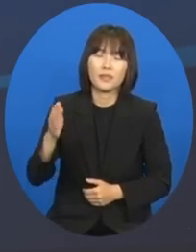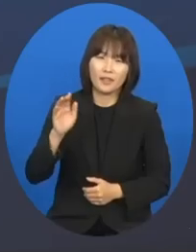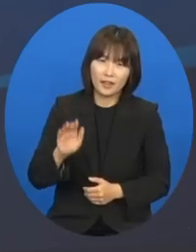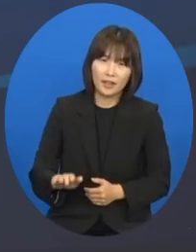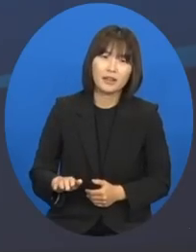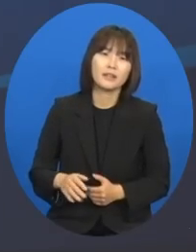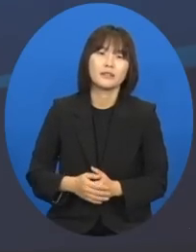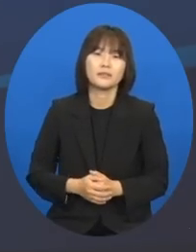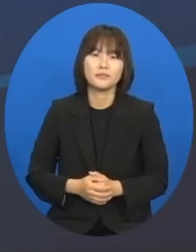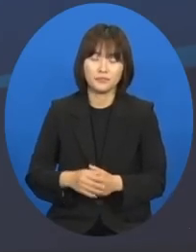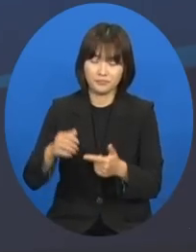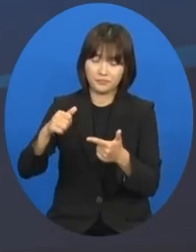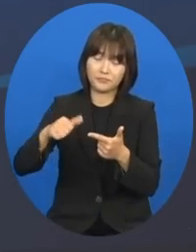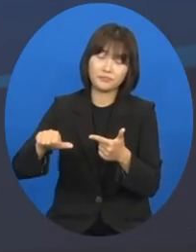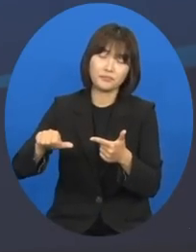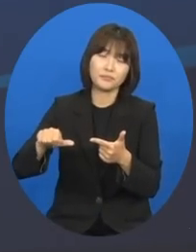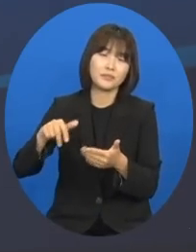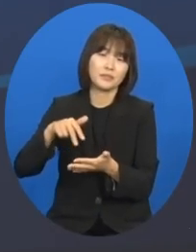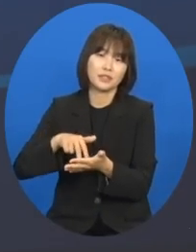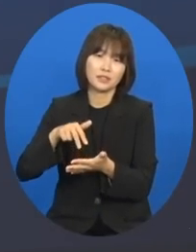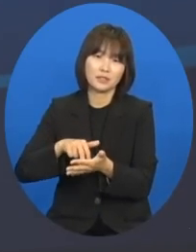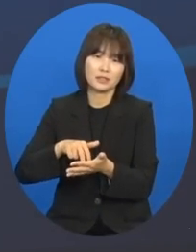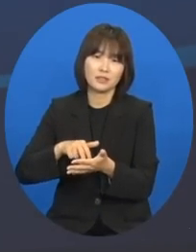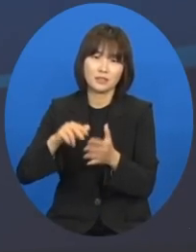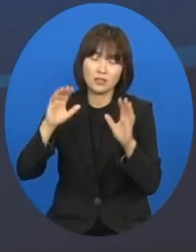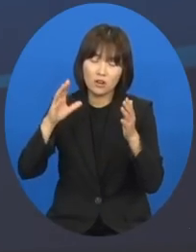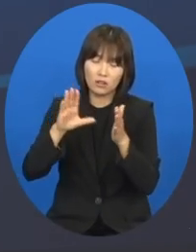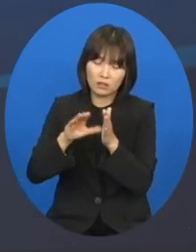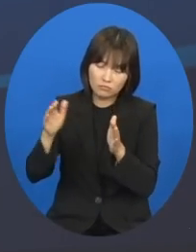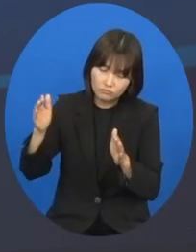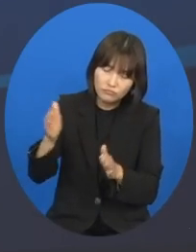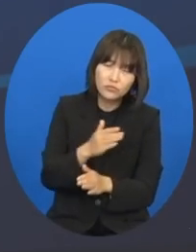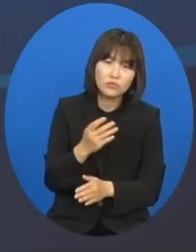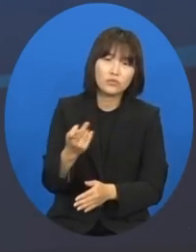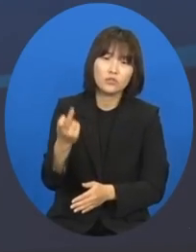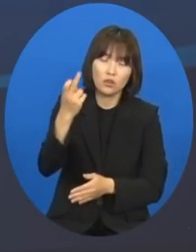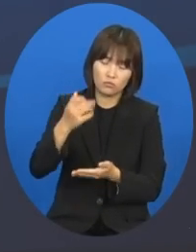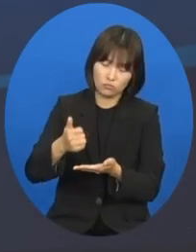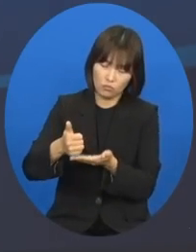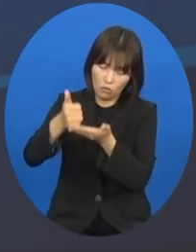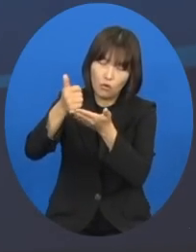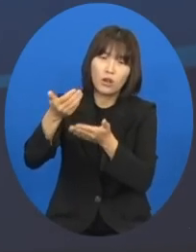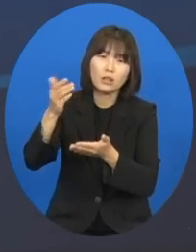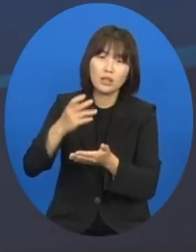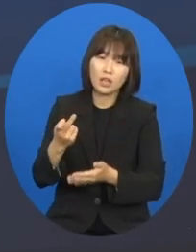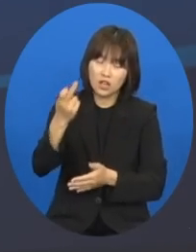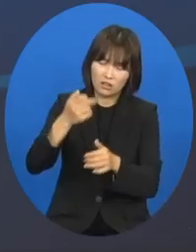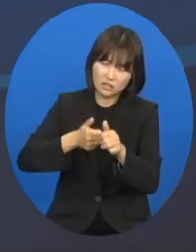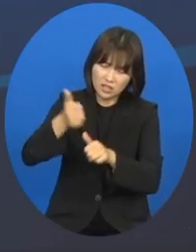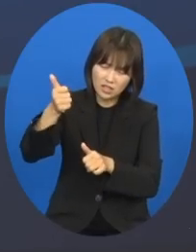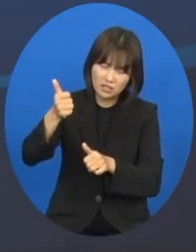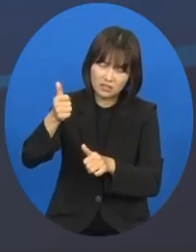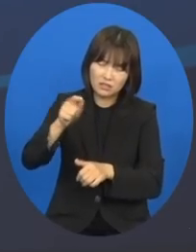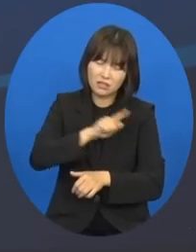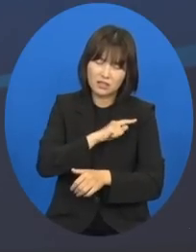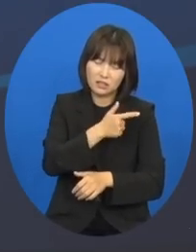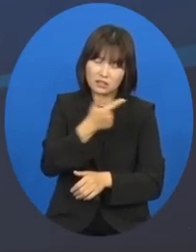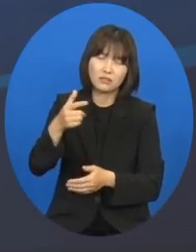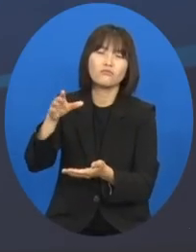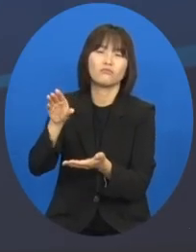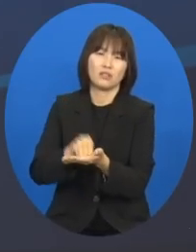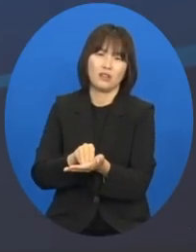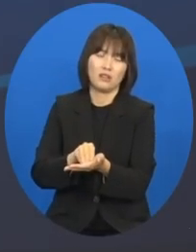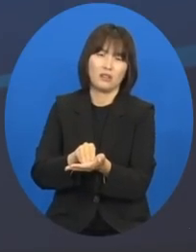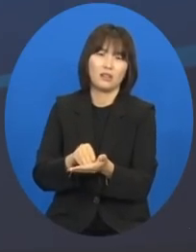그런데이 아이가 보니까 어려서부터 형을 존경하지만 형을이기는게 자기 인생의 지상과제에요 그